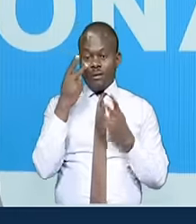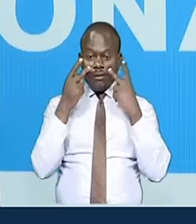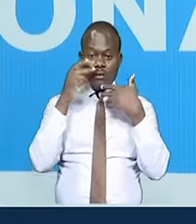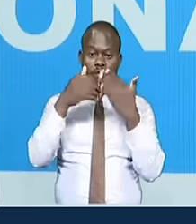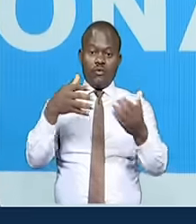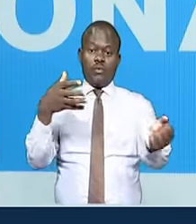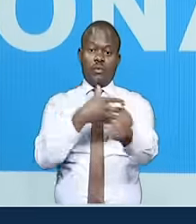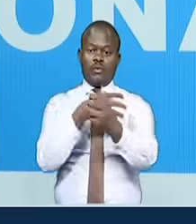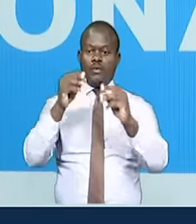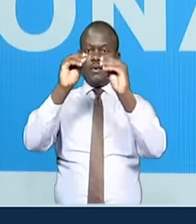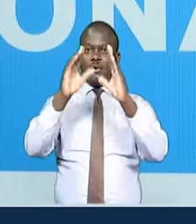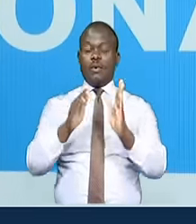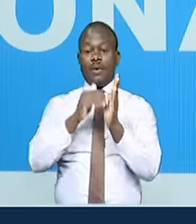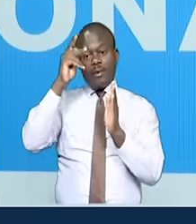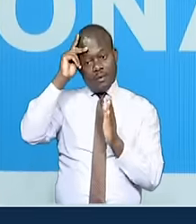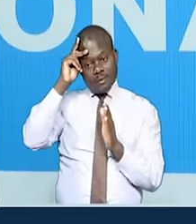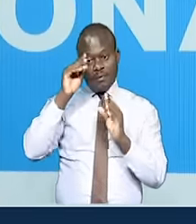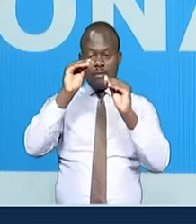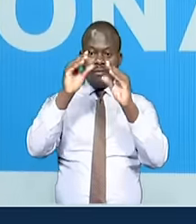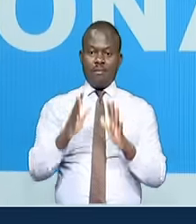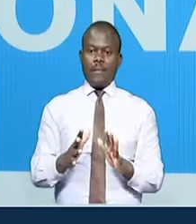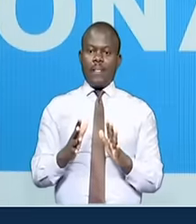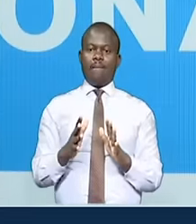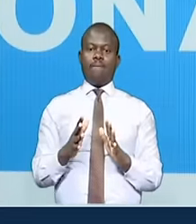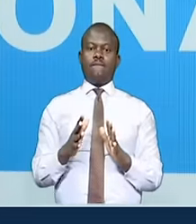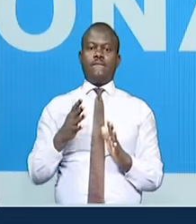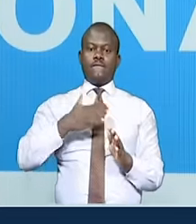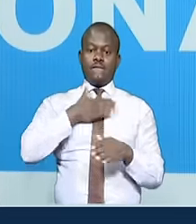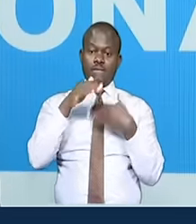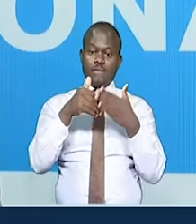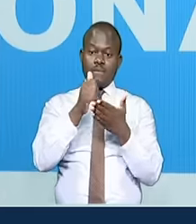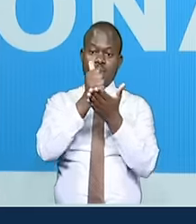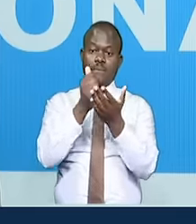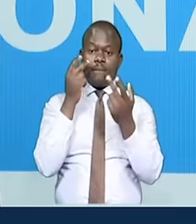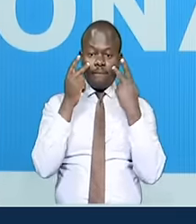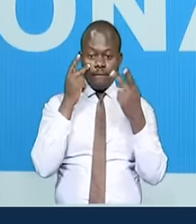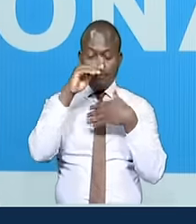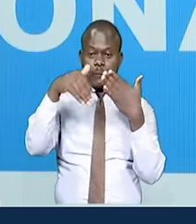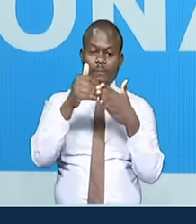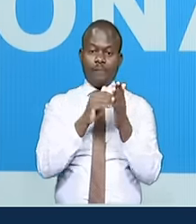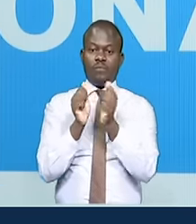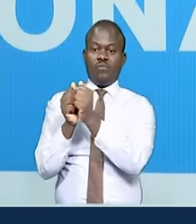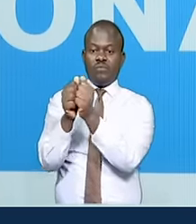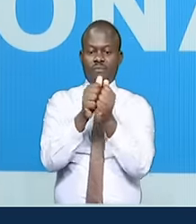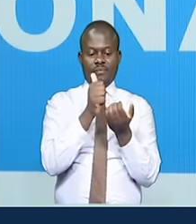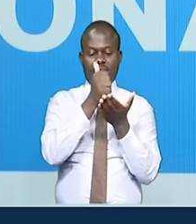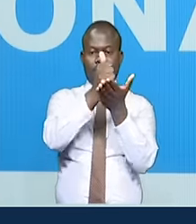bwa mwarimu ndetse n'ubumenyi bwa mwarimu, kugira ngo turebe ko abarimu turi kubafasha neza kuba bashyira mu